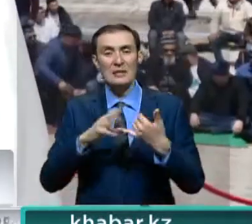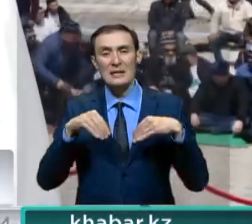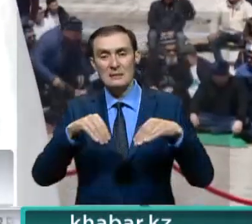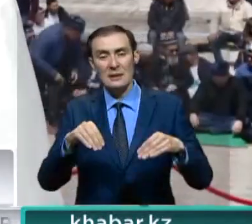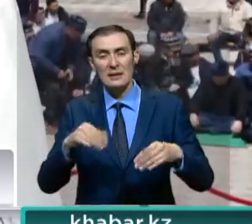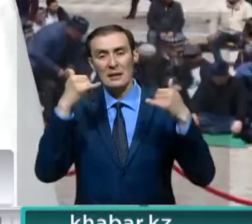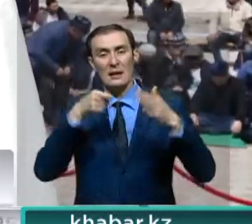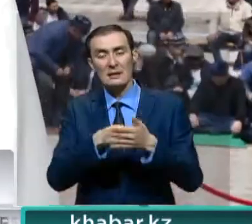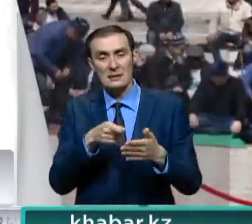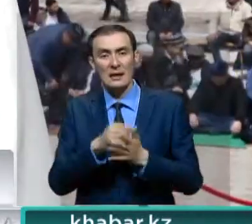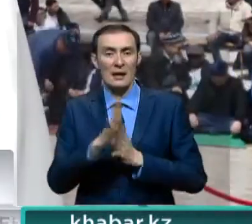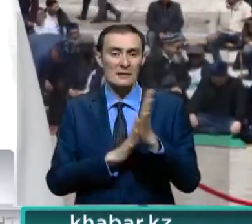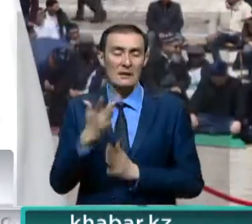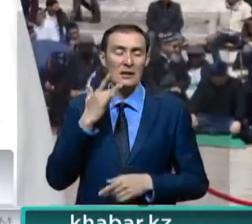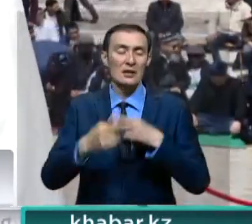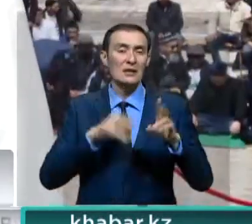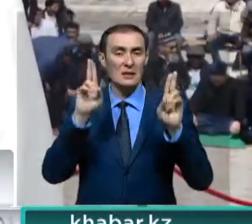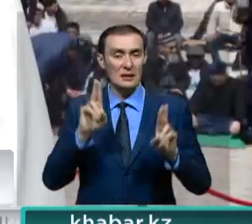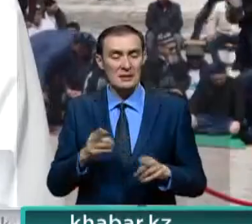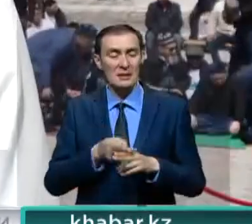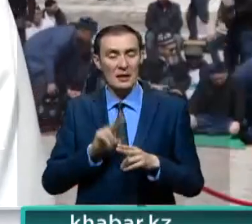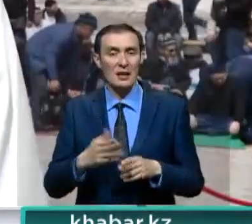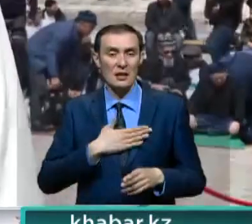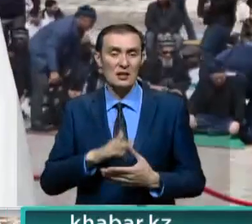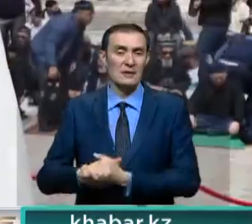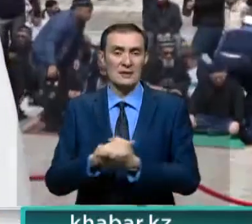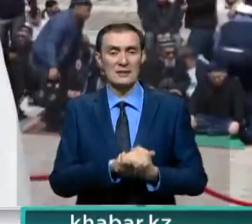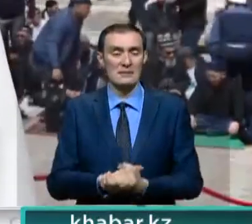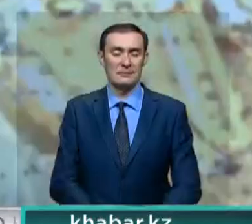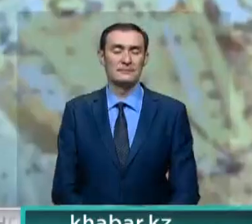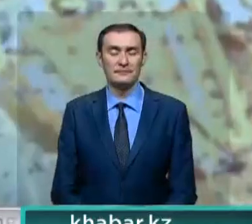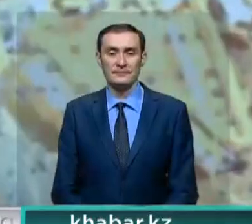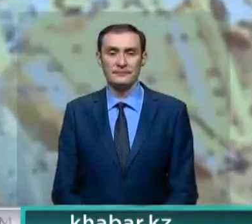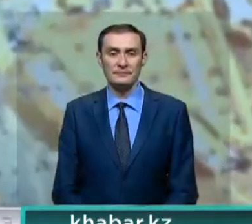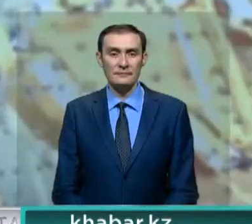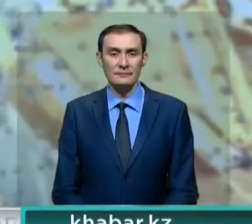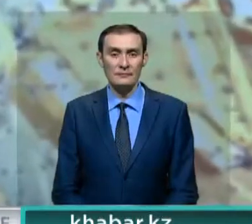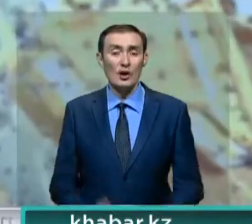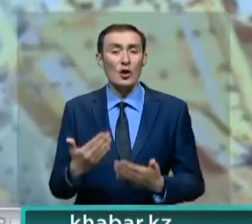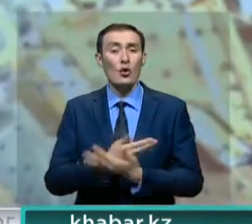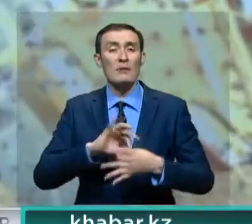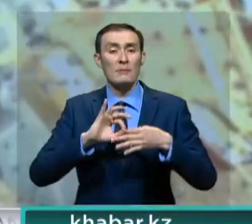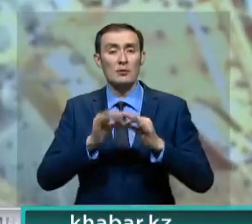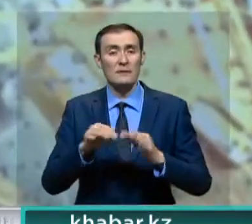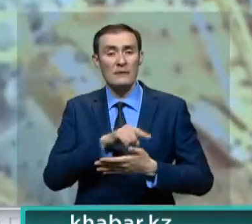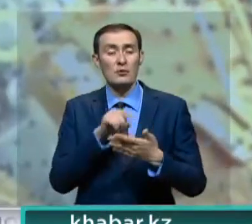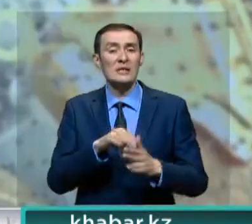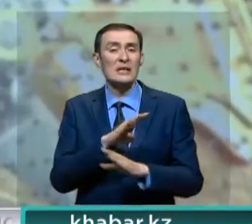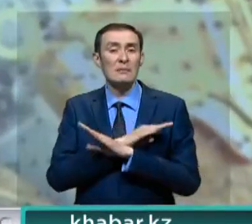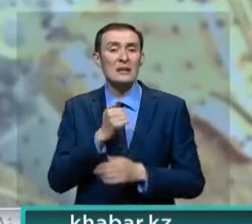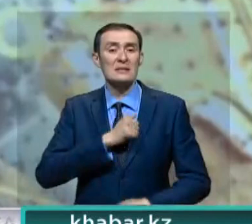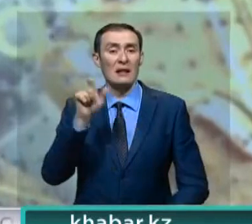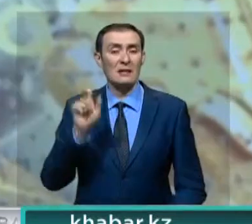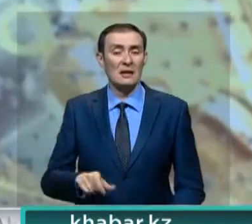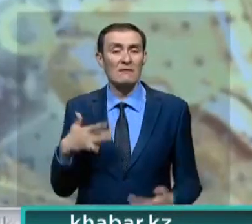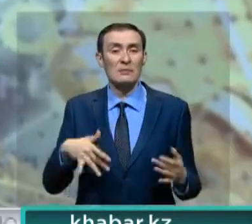и растительности. Наши традиции – это символ нашего единства. Озвучены новые подробности в деле гибели солдата в